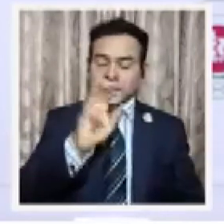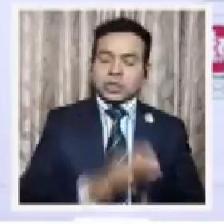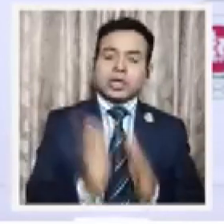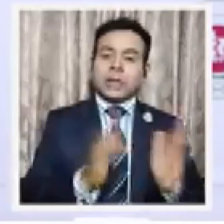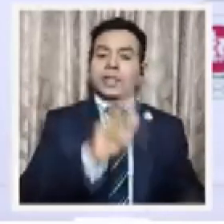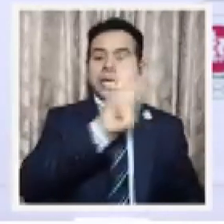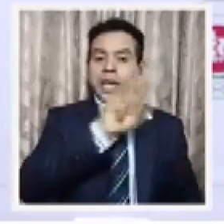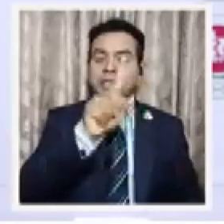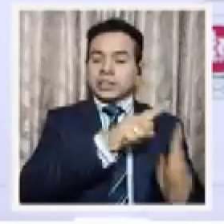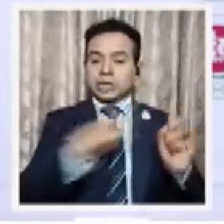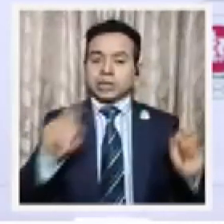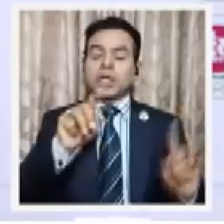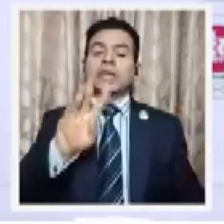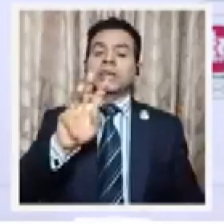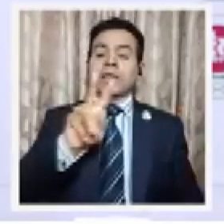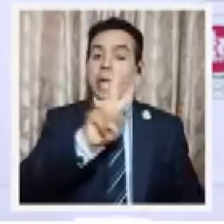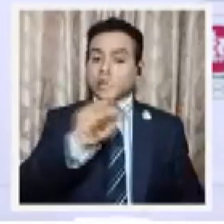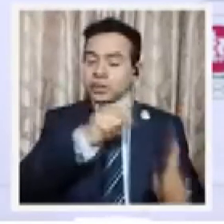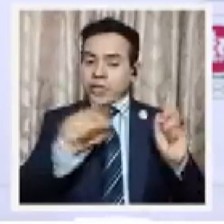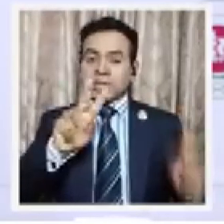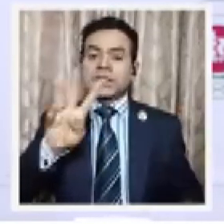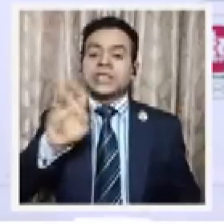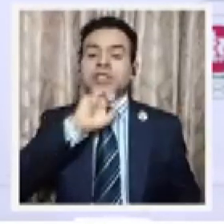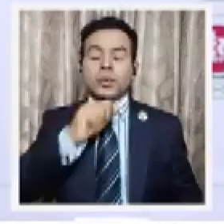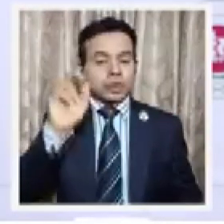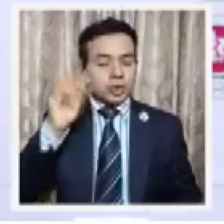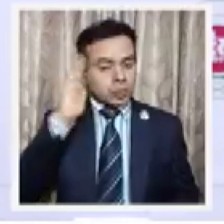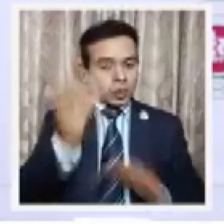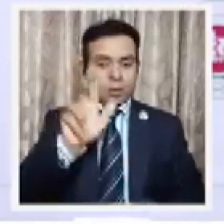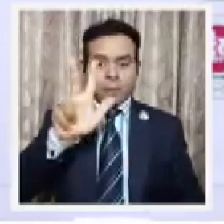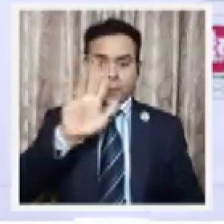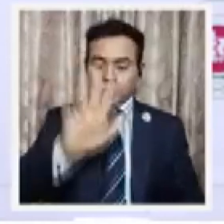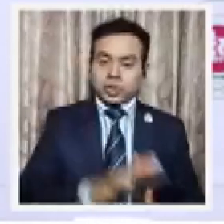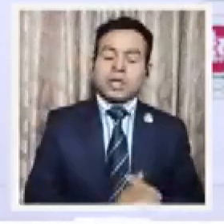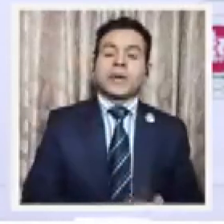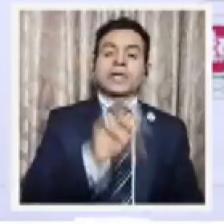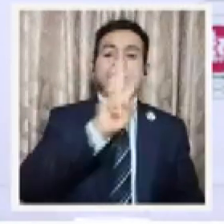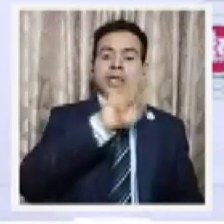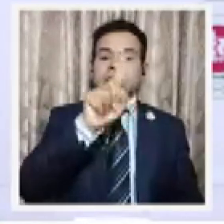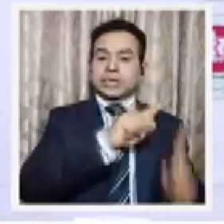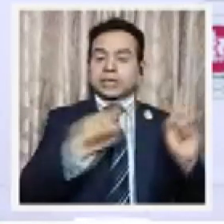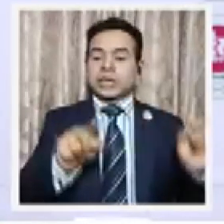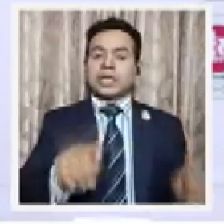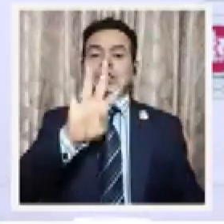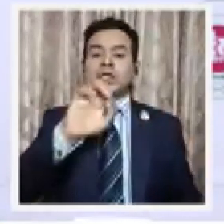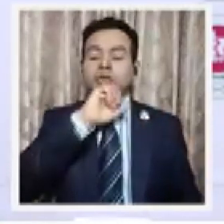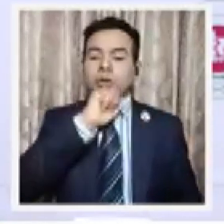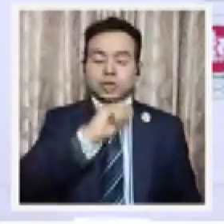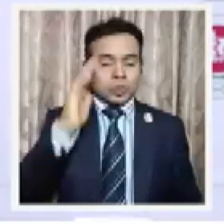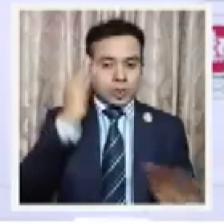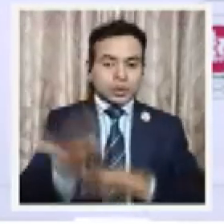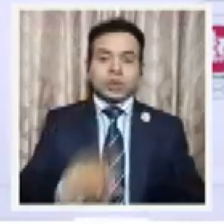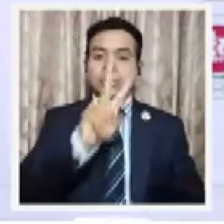0 থেকে 10 বছরের 18 জন 0.58%, 11 থেকে 20 বছরের 30 জন 0.97%,